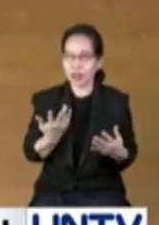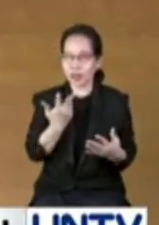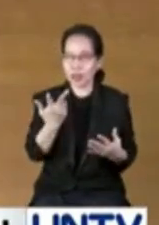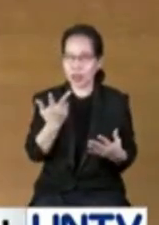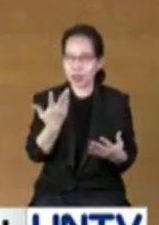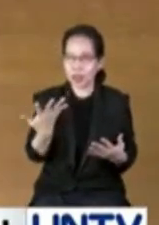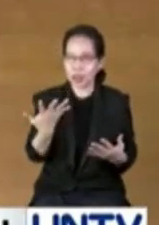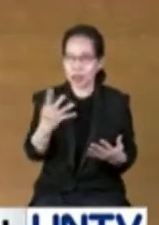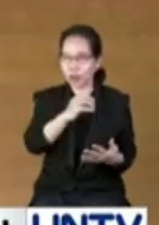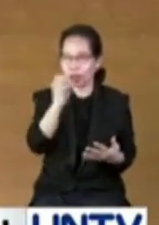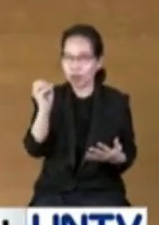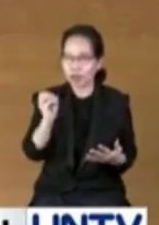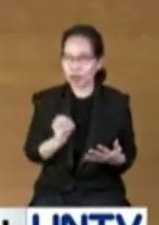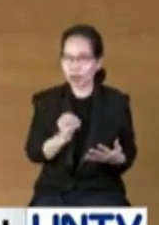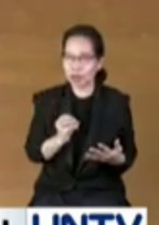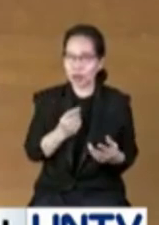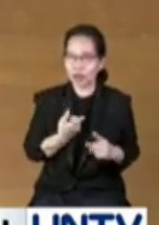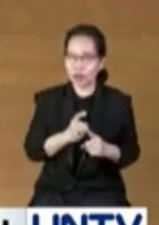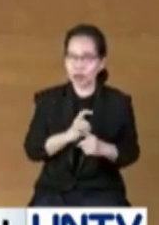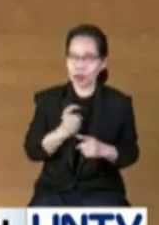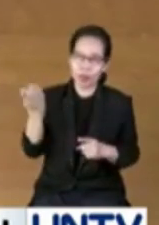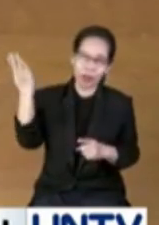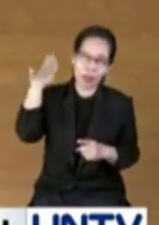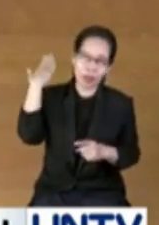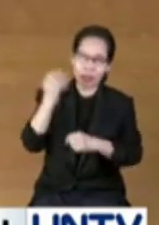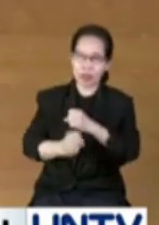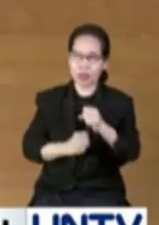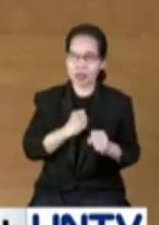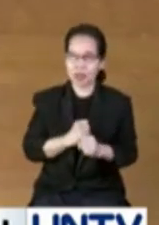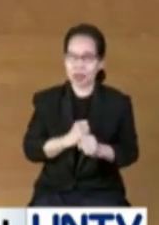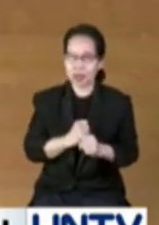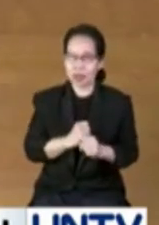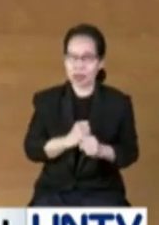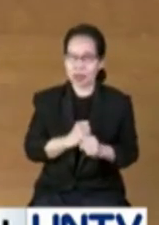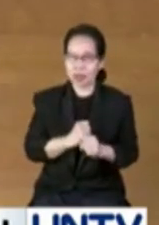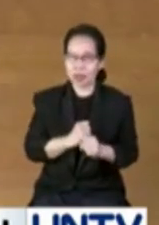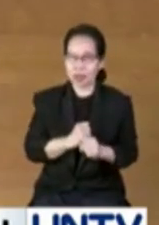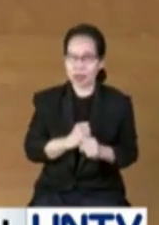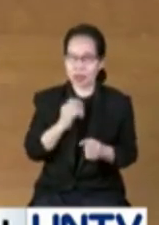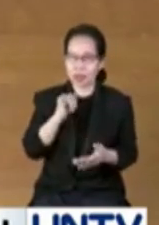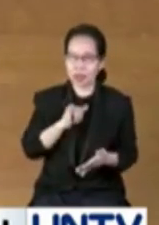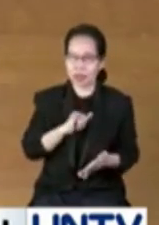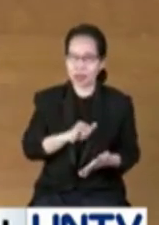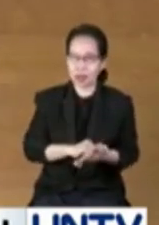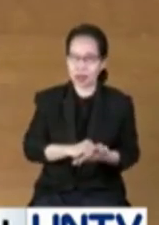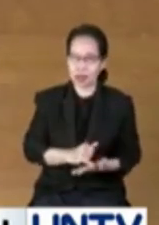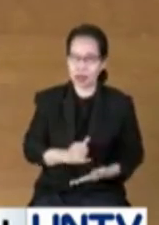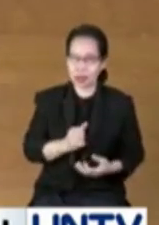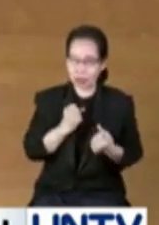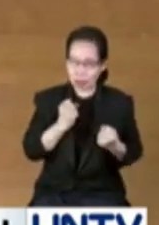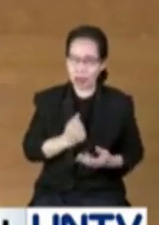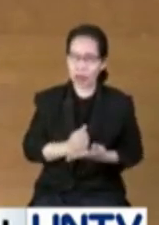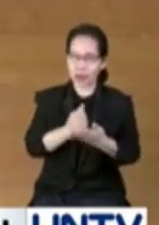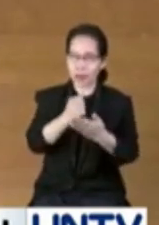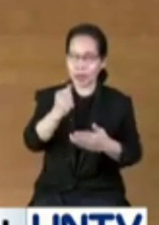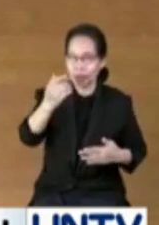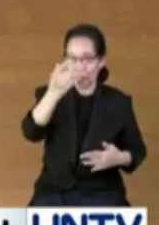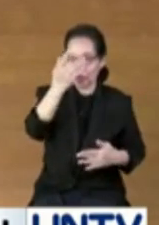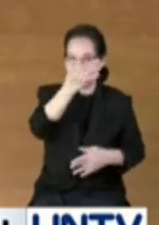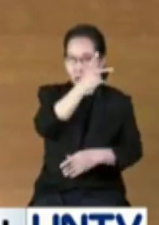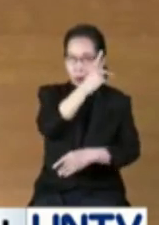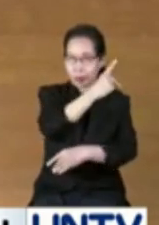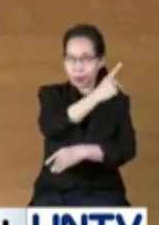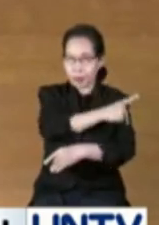35% mula nung nakalipas na taon. Upang mas lalo pang makatulong sa mga pasyente, ang dating